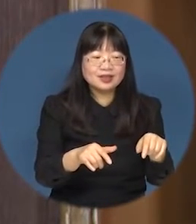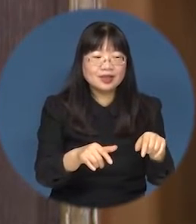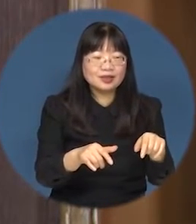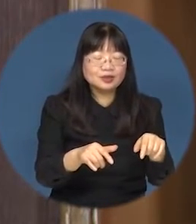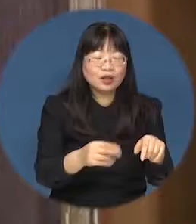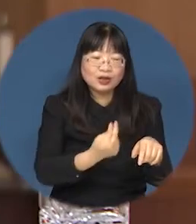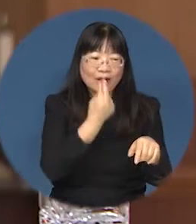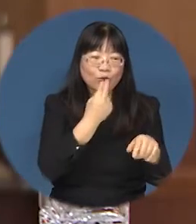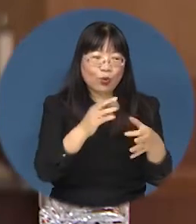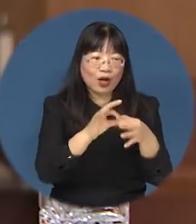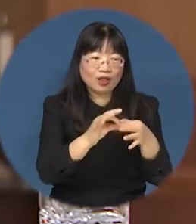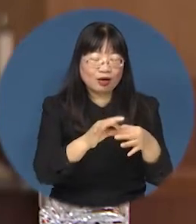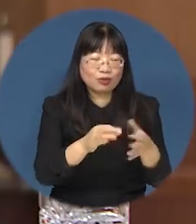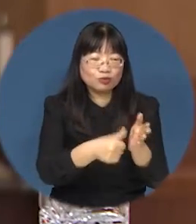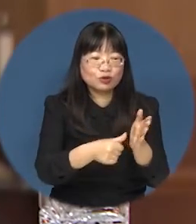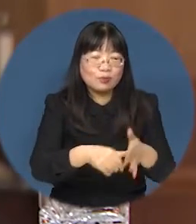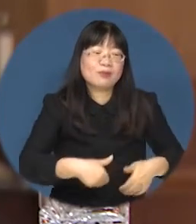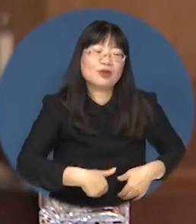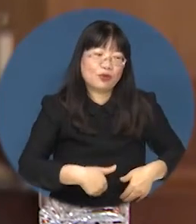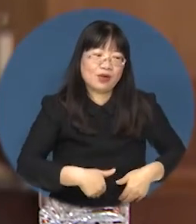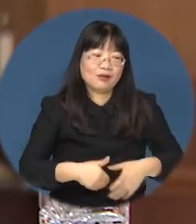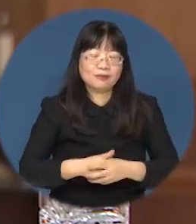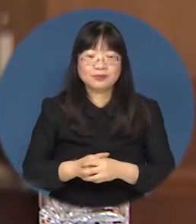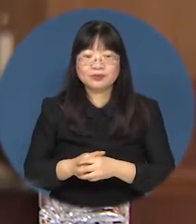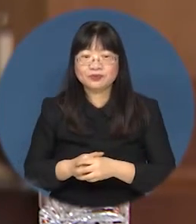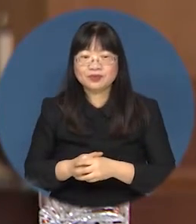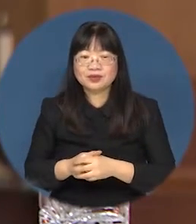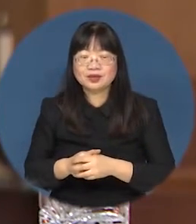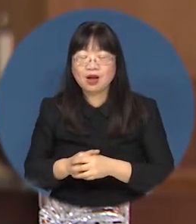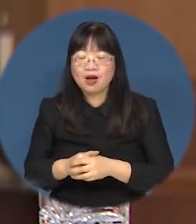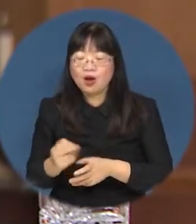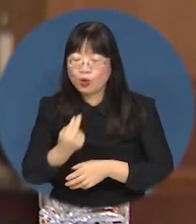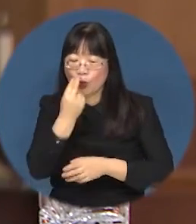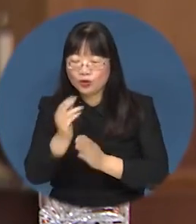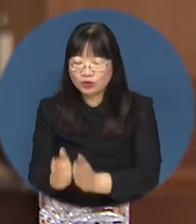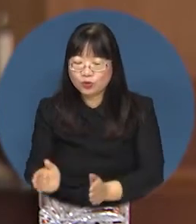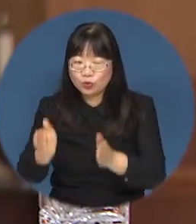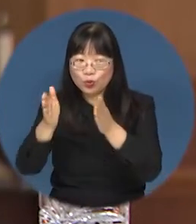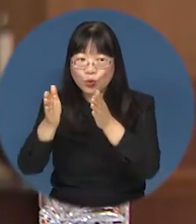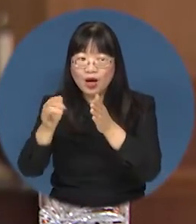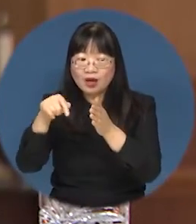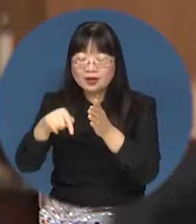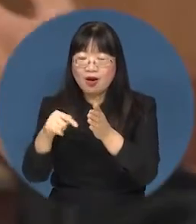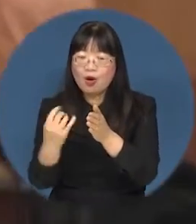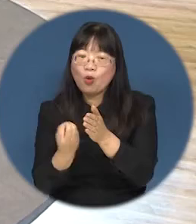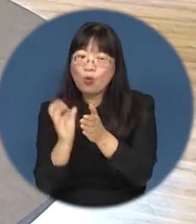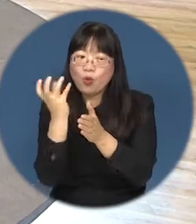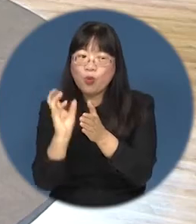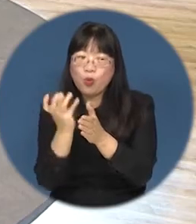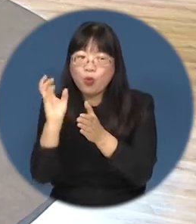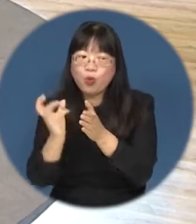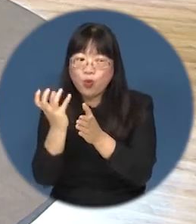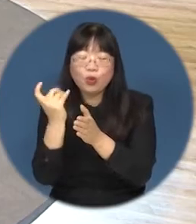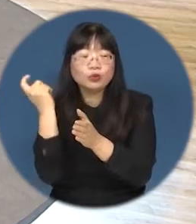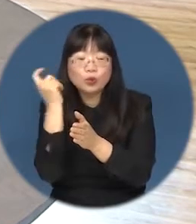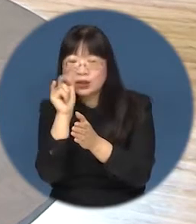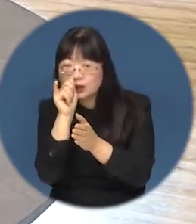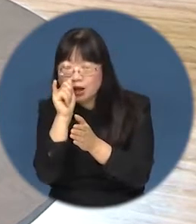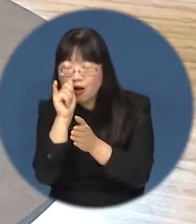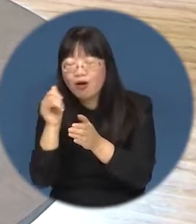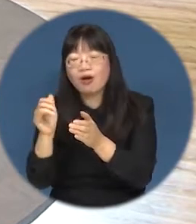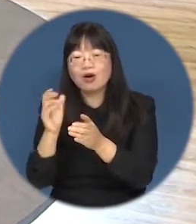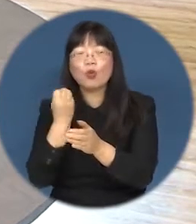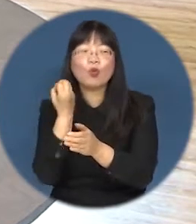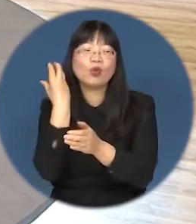장비가 필요한데. 그리고 실제로 그 공기통에서 이 그런 그 거품 소리 같은 걸 들으면 떠나죠. 떠납니까 예, 실제로? 예, 예, 떠납니다.